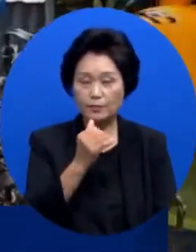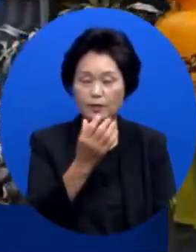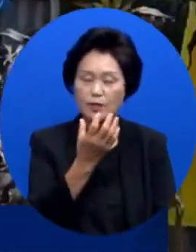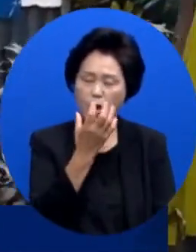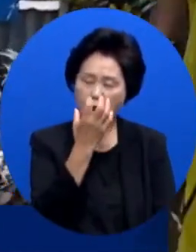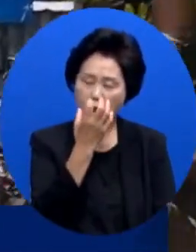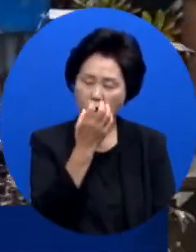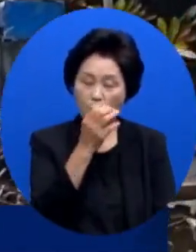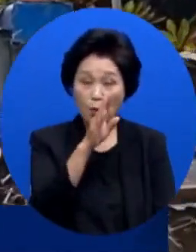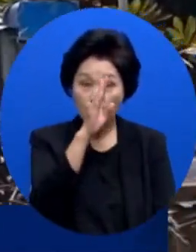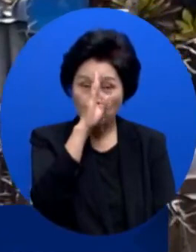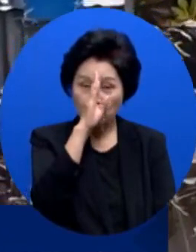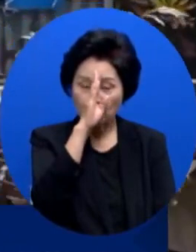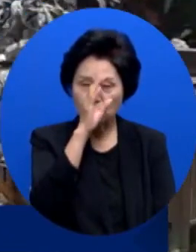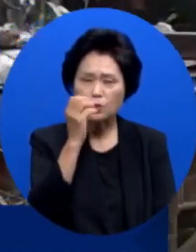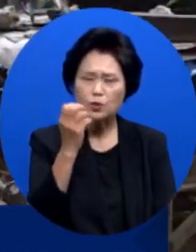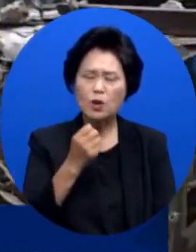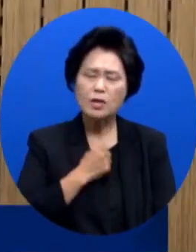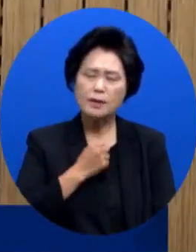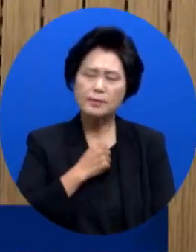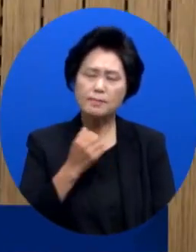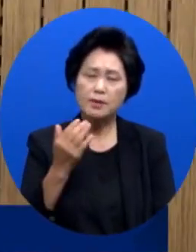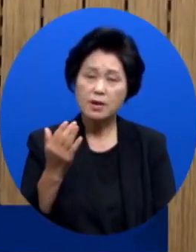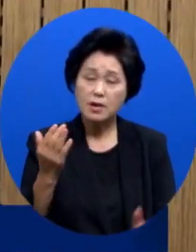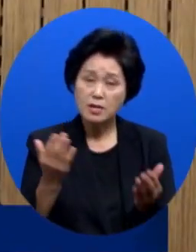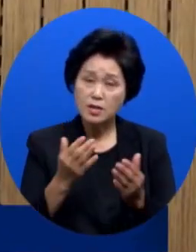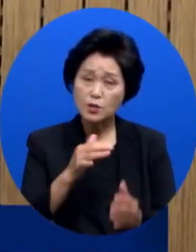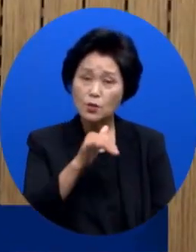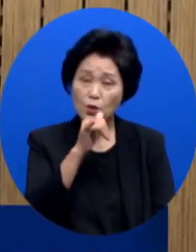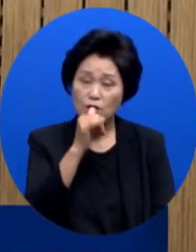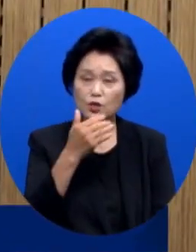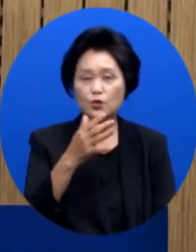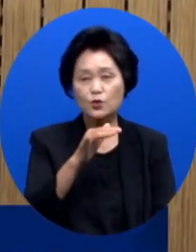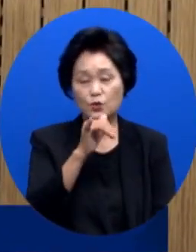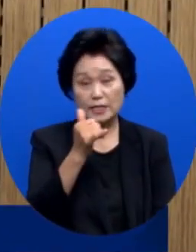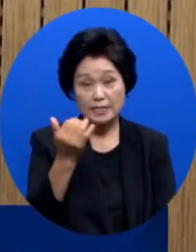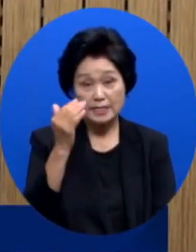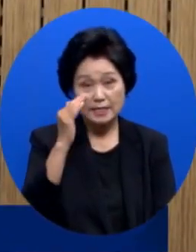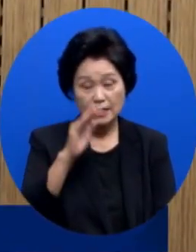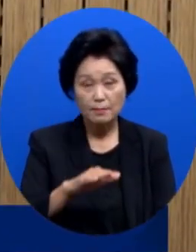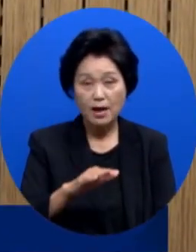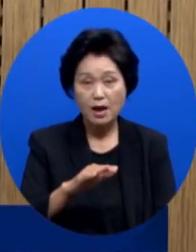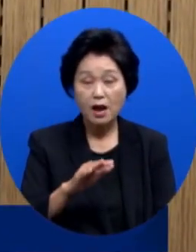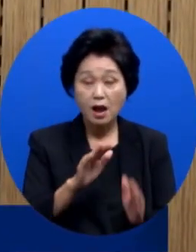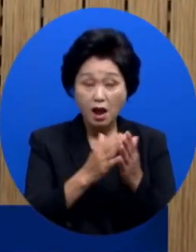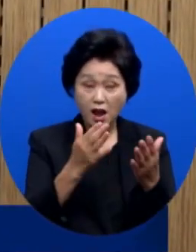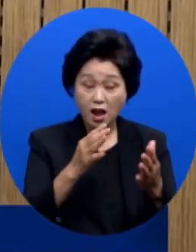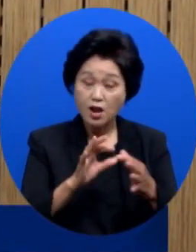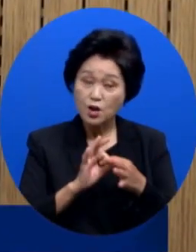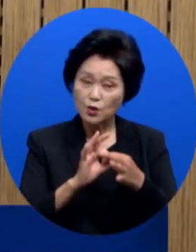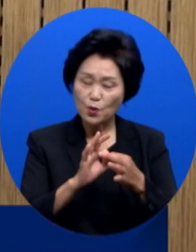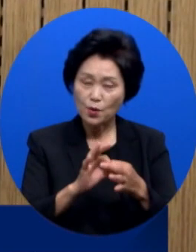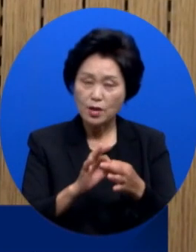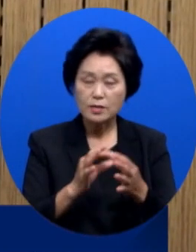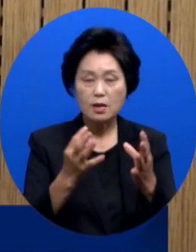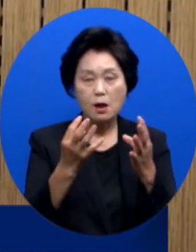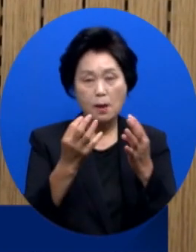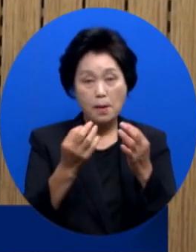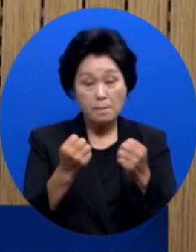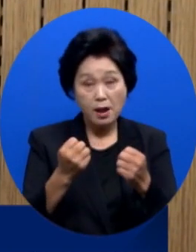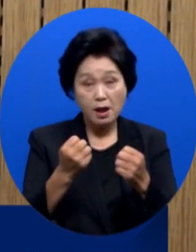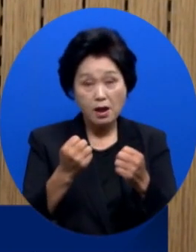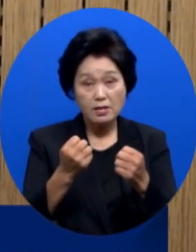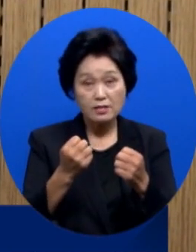있고 와 답답한 일들이 말이 있는데 그 안에서 상당한 그 시너지 가 일어나는 걸 느꼈어요 예를 들어 책과는